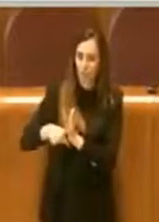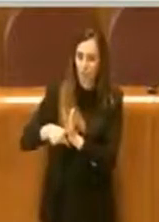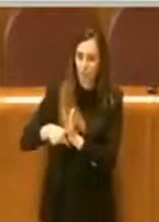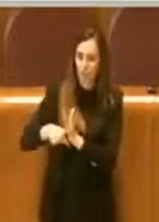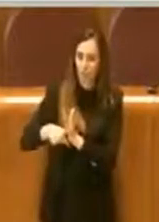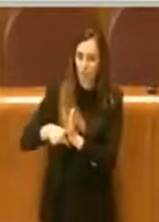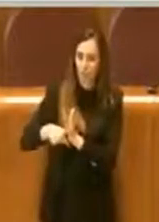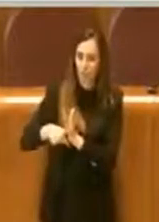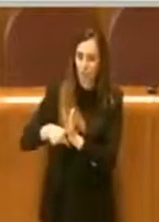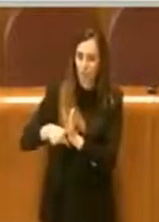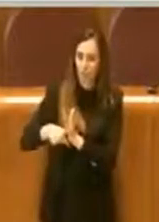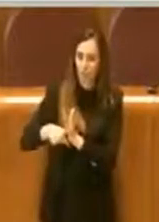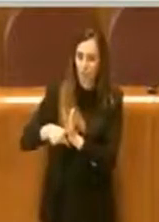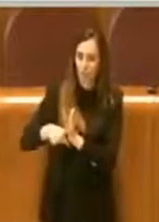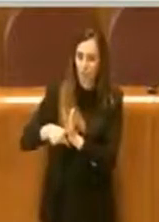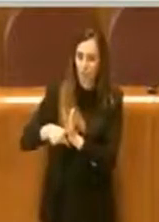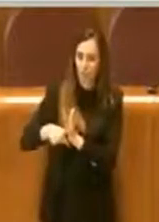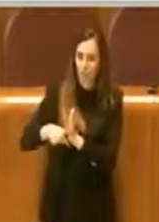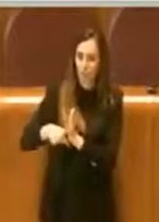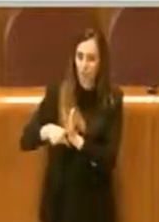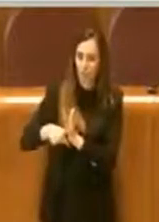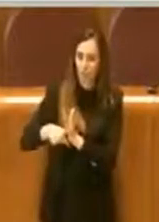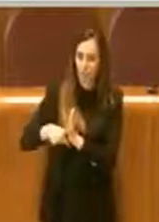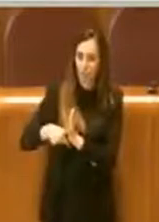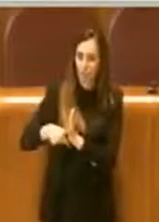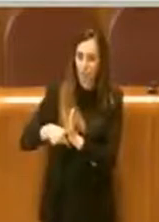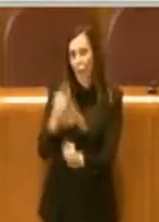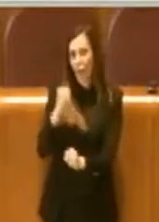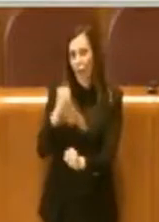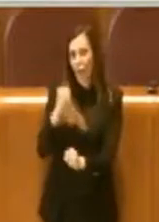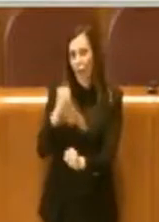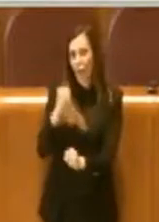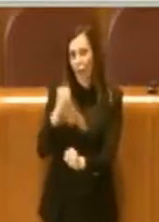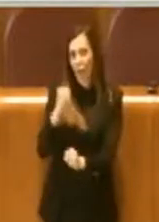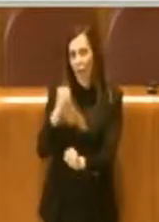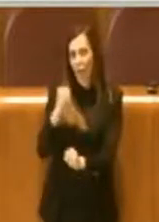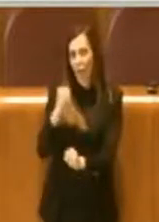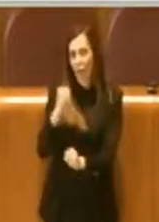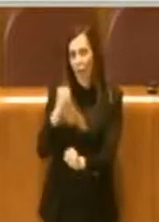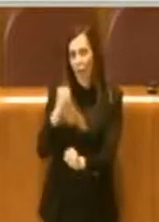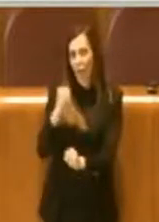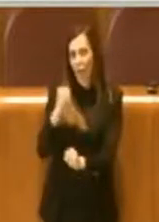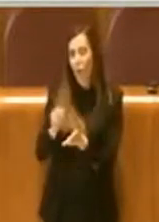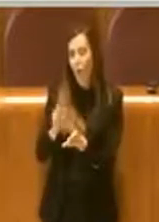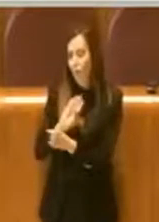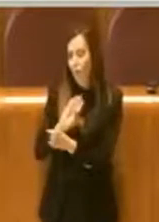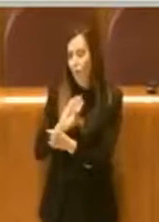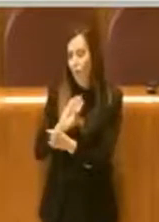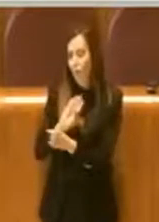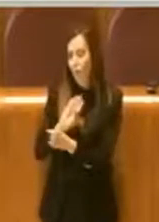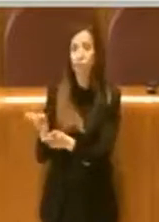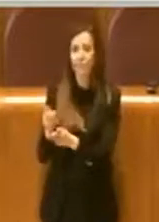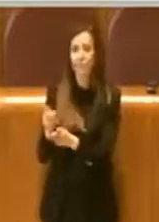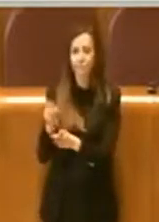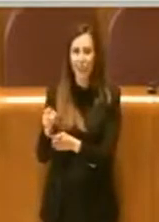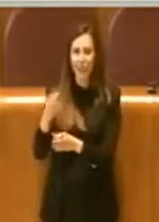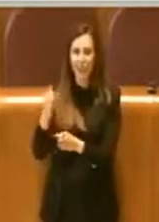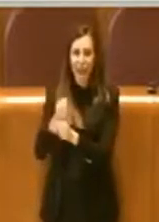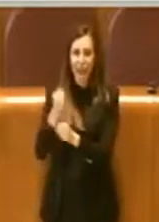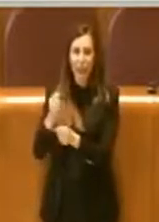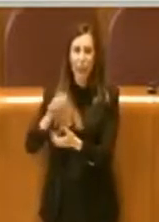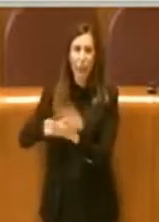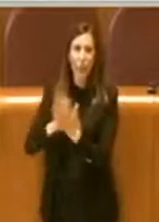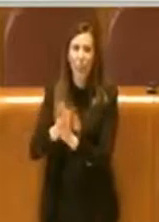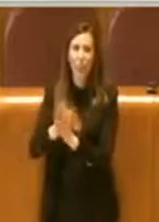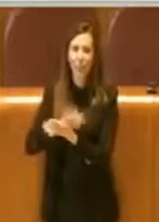indeterminato anche quei 100 lavoratori che attualmente fanno parte dei lavoratori precari del